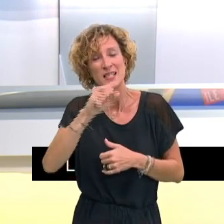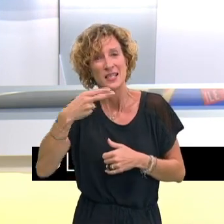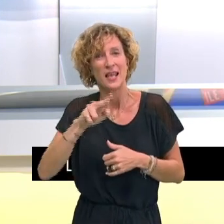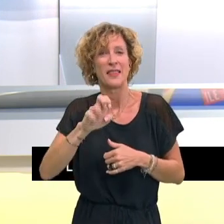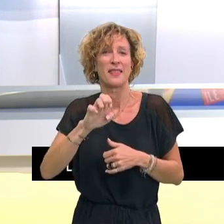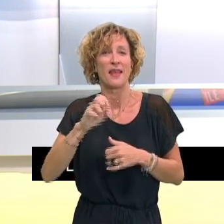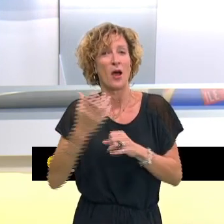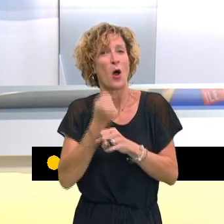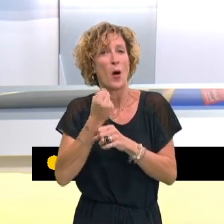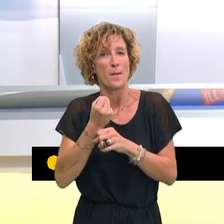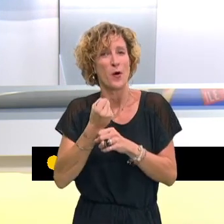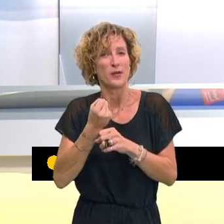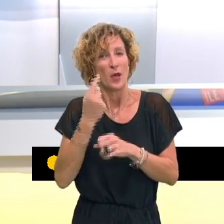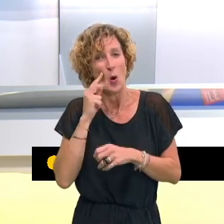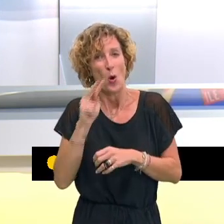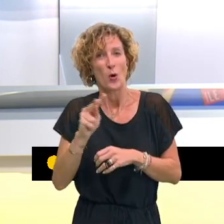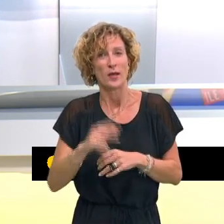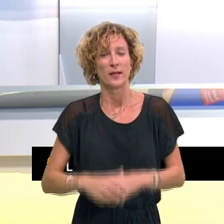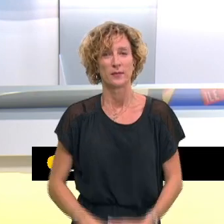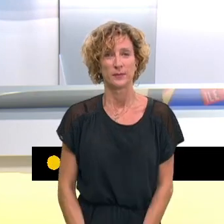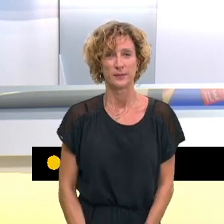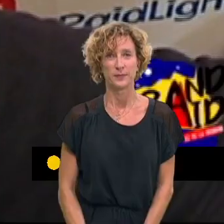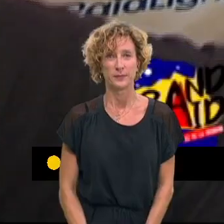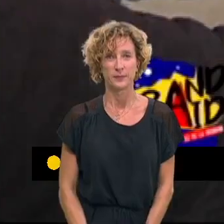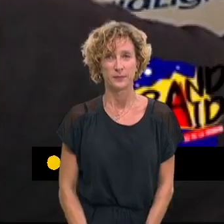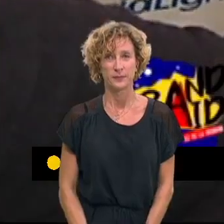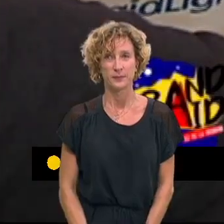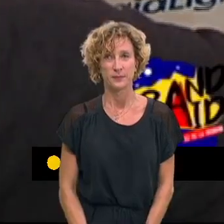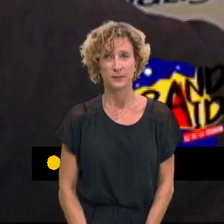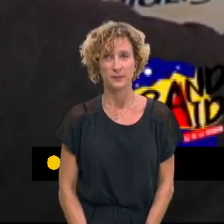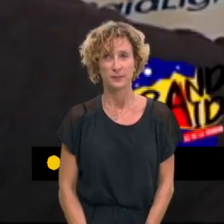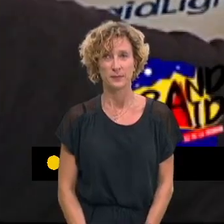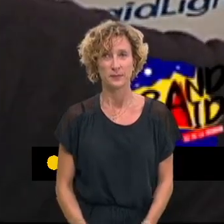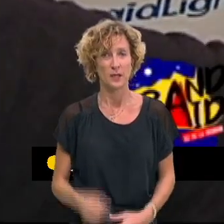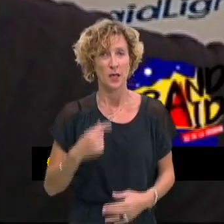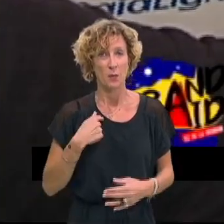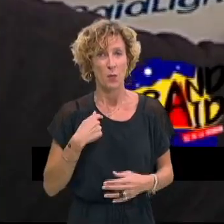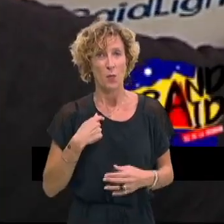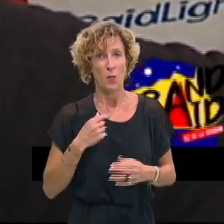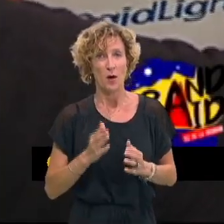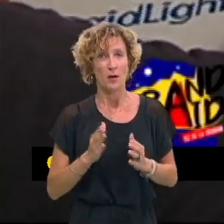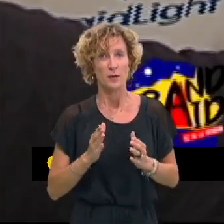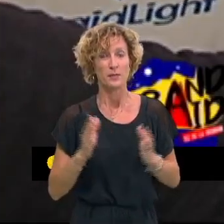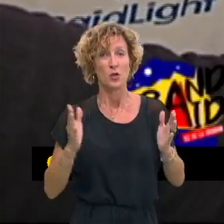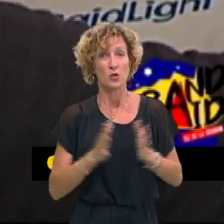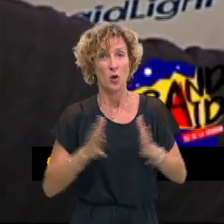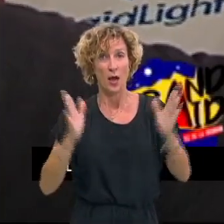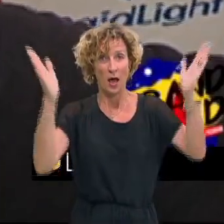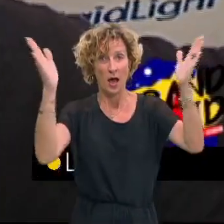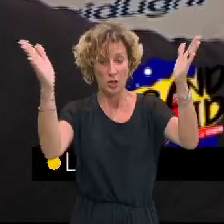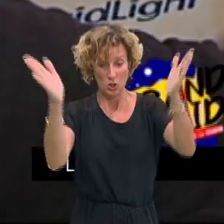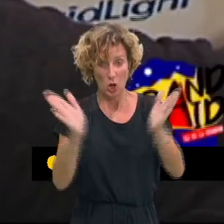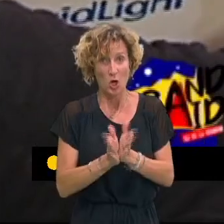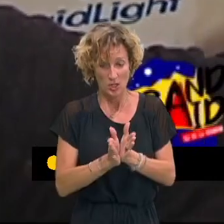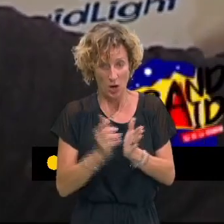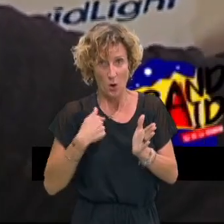on revoit les moments marquants de la course. La descente sur la Grande Chaloupe, c'était un calvaire, quoi. J'avais les